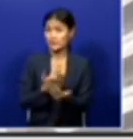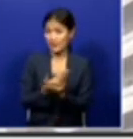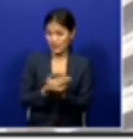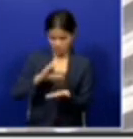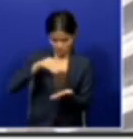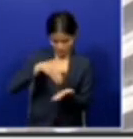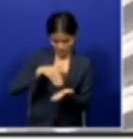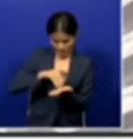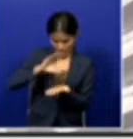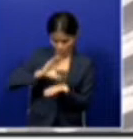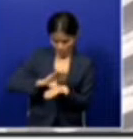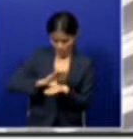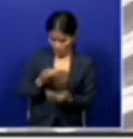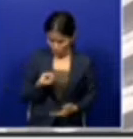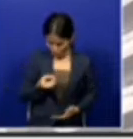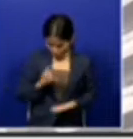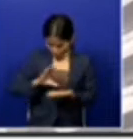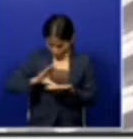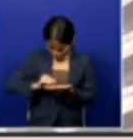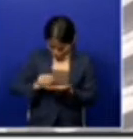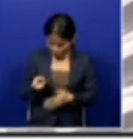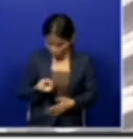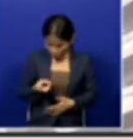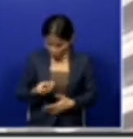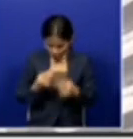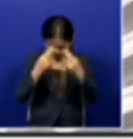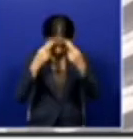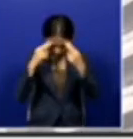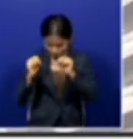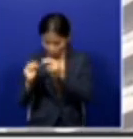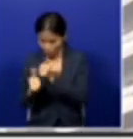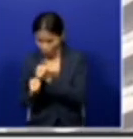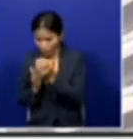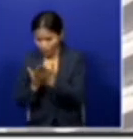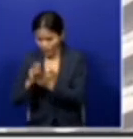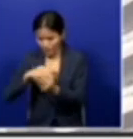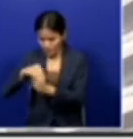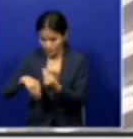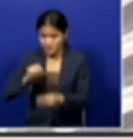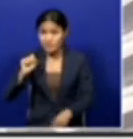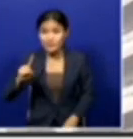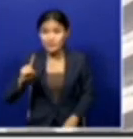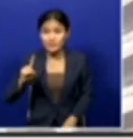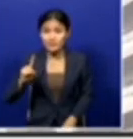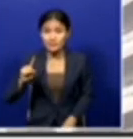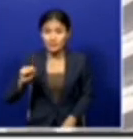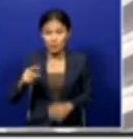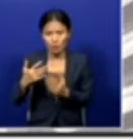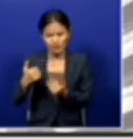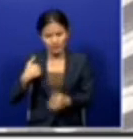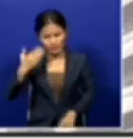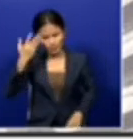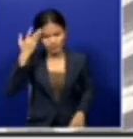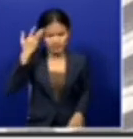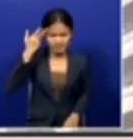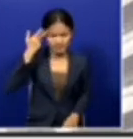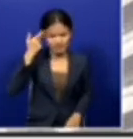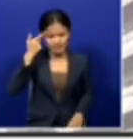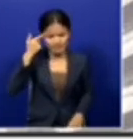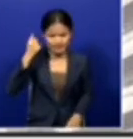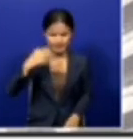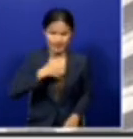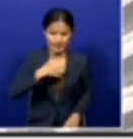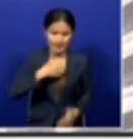อยๆเนี่ยผมเชื่อว่าท่านรองนายกท่านสมคิดนะขออนุญาตเอ่ยนามก็คงจะคิดหาวิธีการที่จะหา